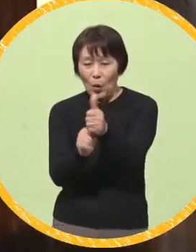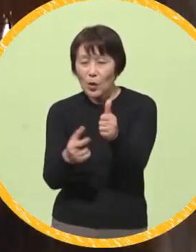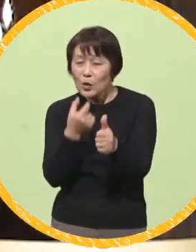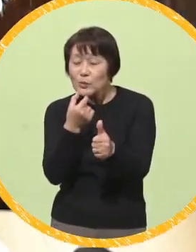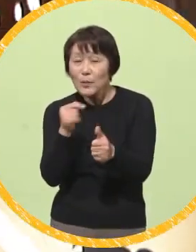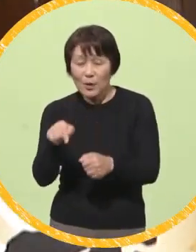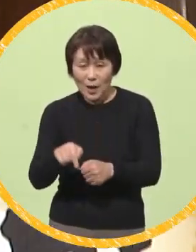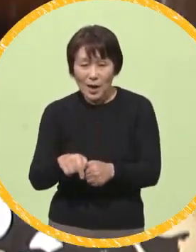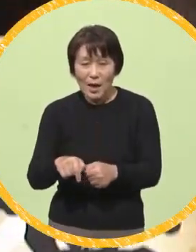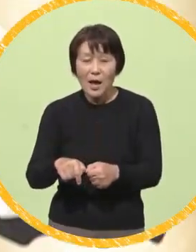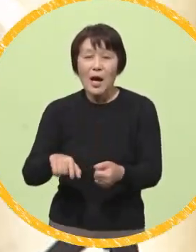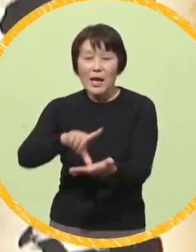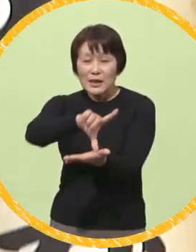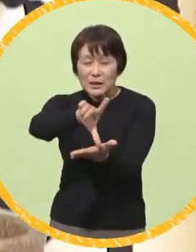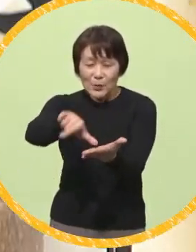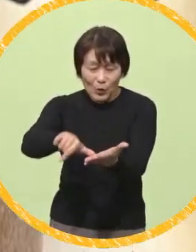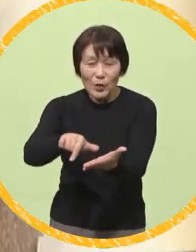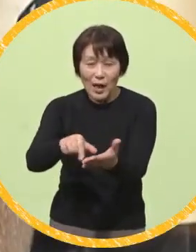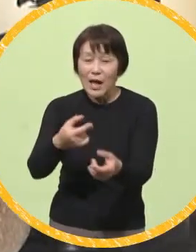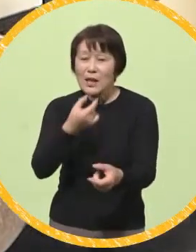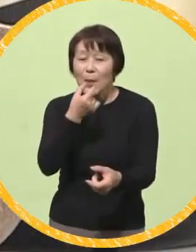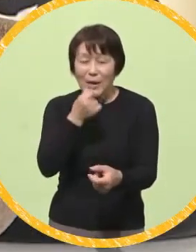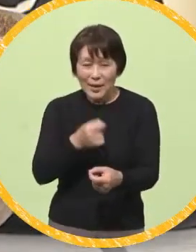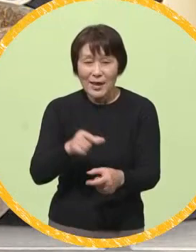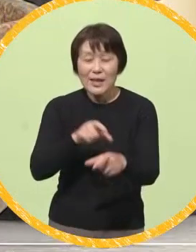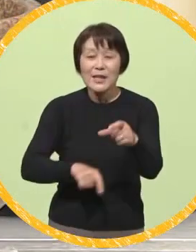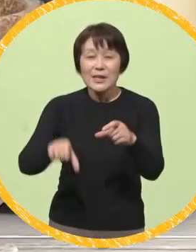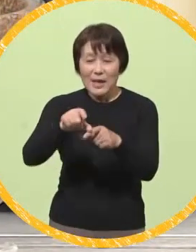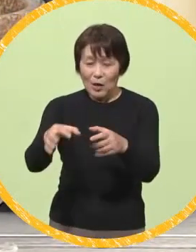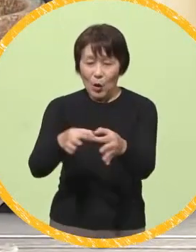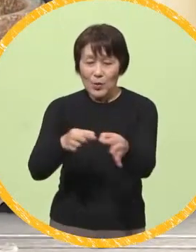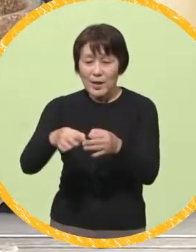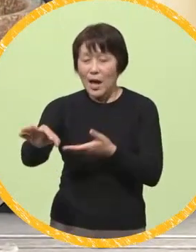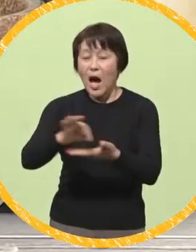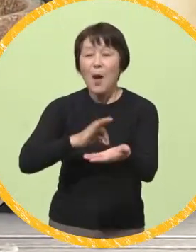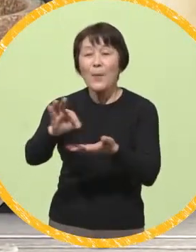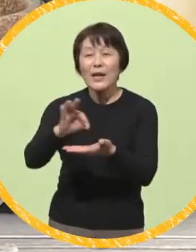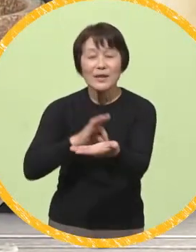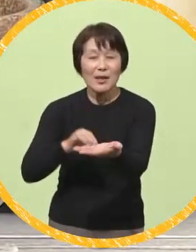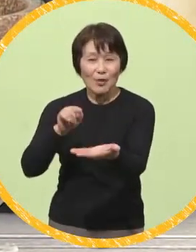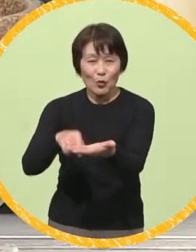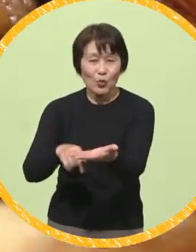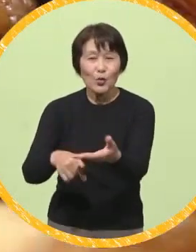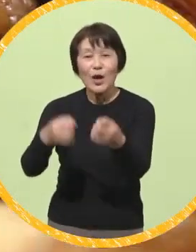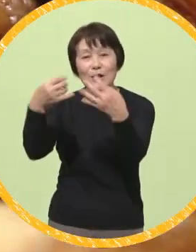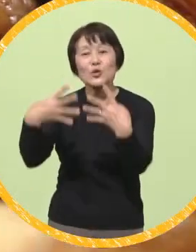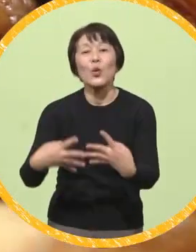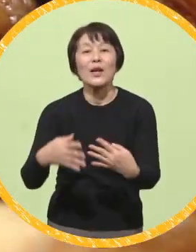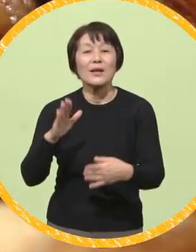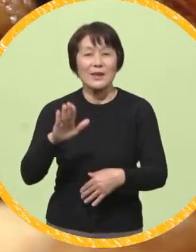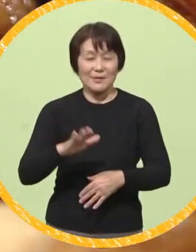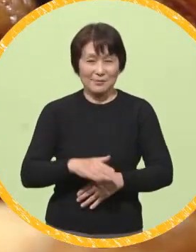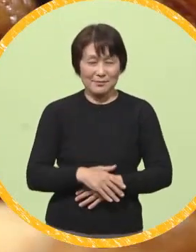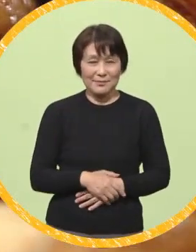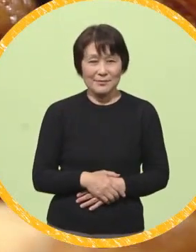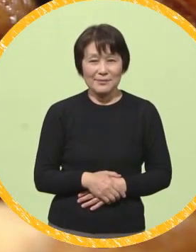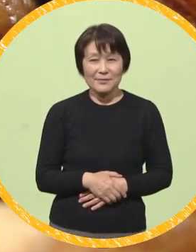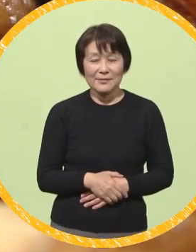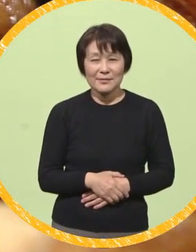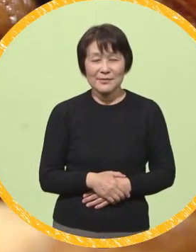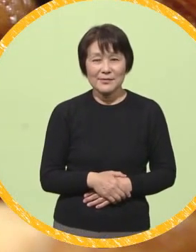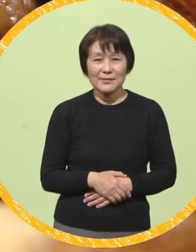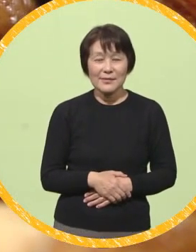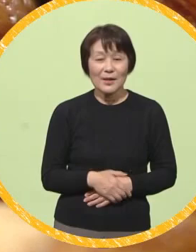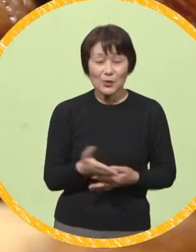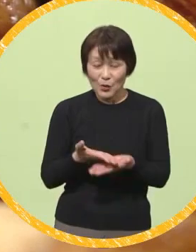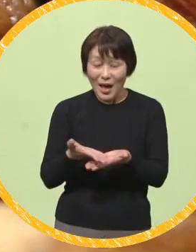ですね、 うん、 地元で愛されてかつ実際にお店で提供販売されているものが対象なんですね。 なるほどね、 ずらー